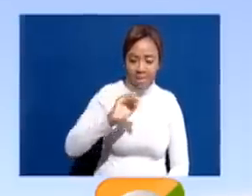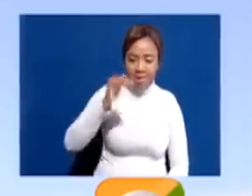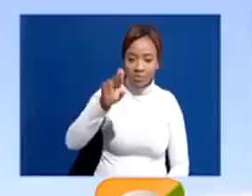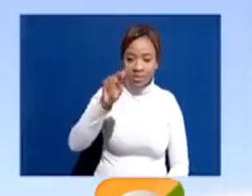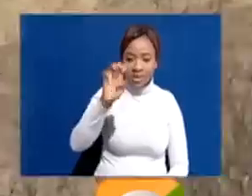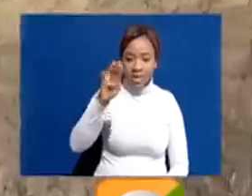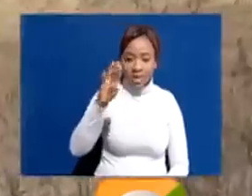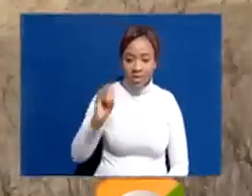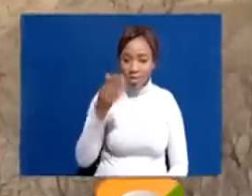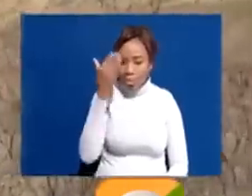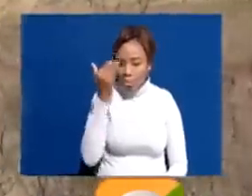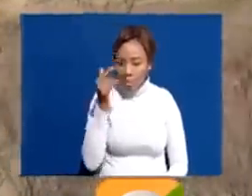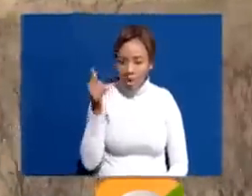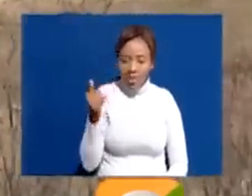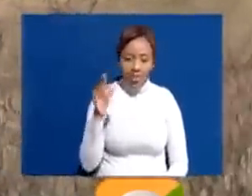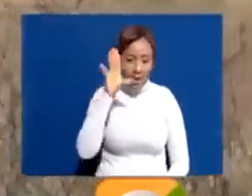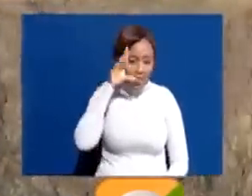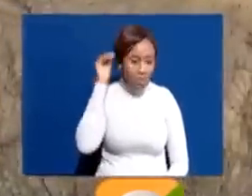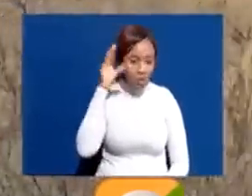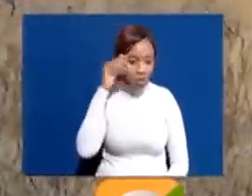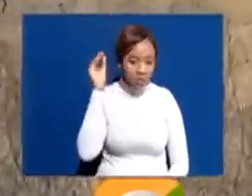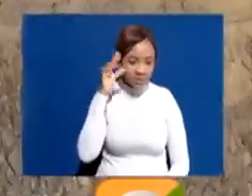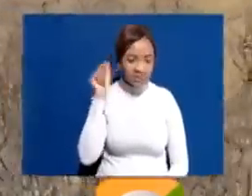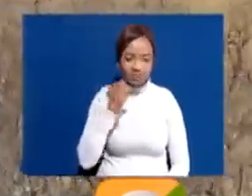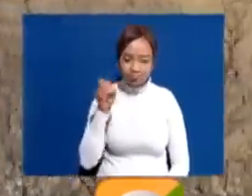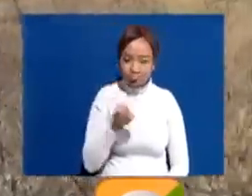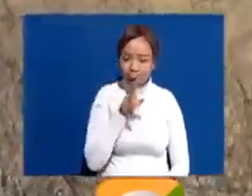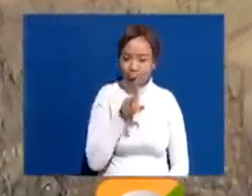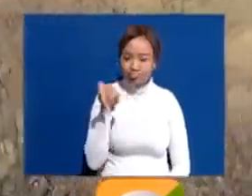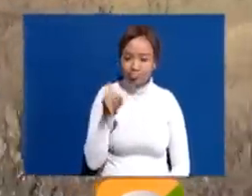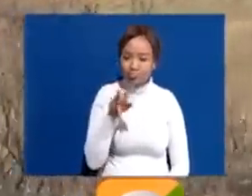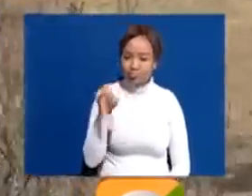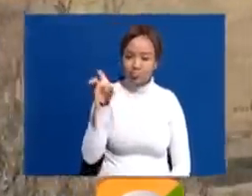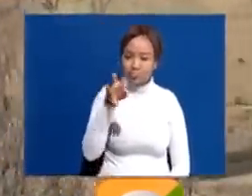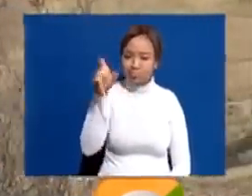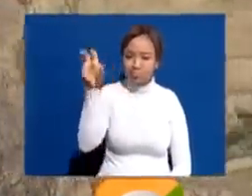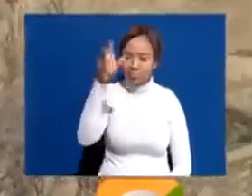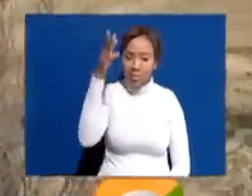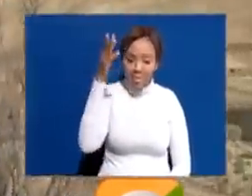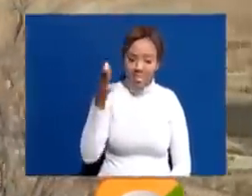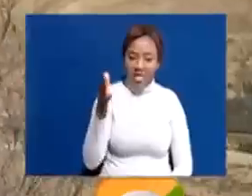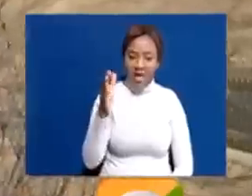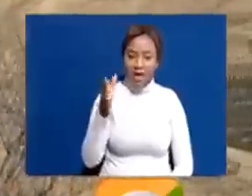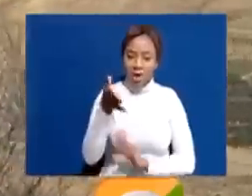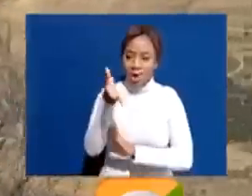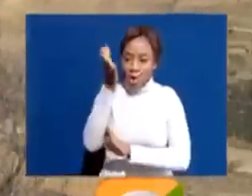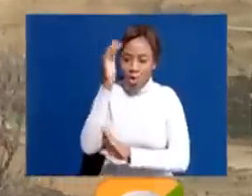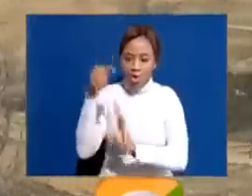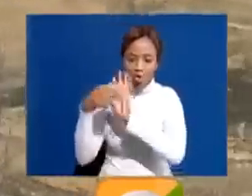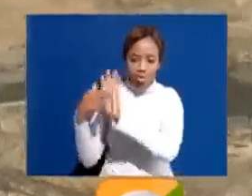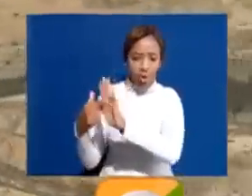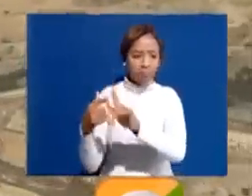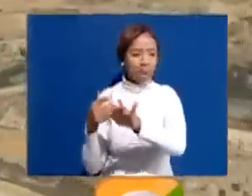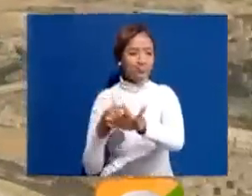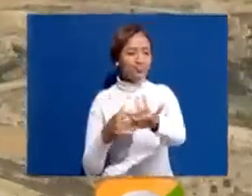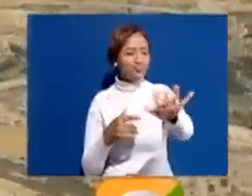na kukabili Yeriko. Kulingana na maandiko matakatifu, Bwana alimuonyesha Musa nchi ya ahadi